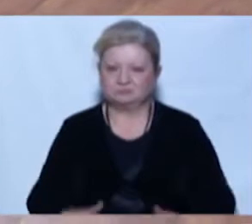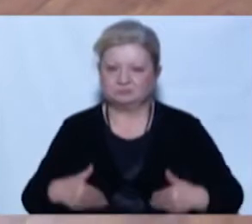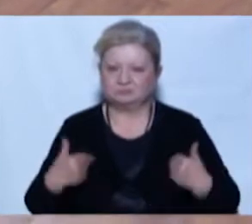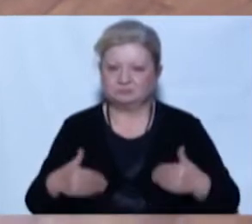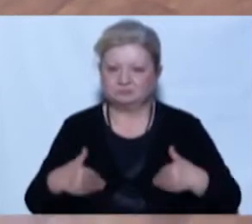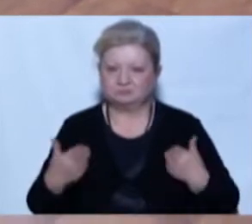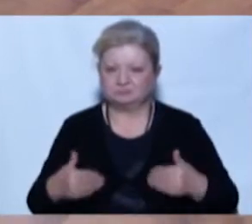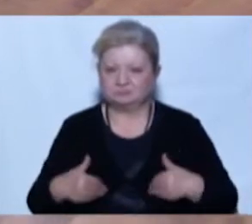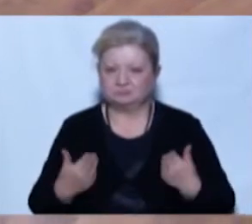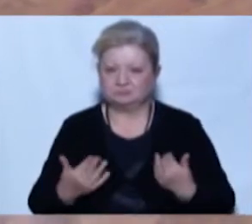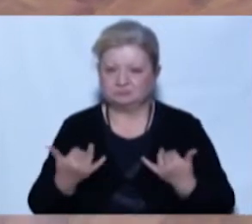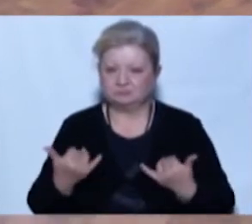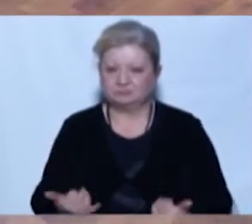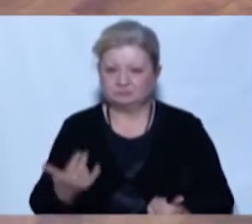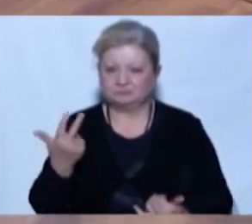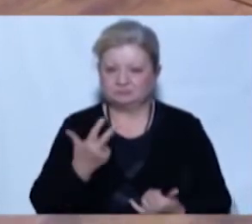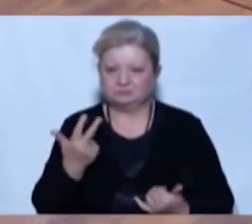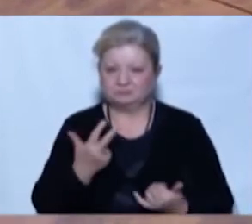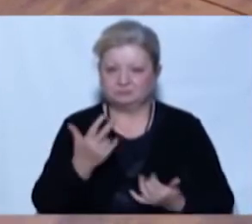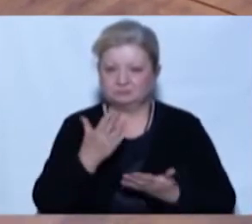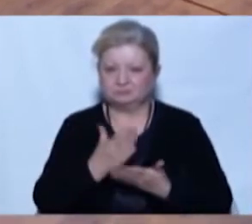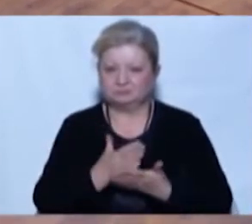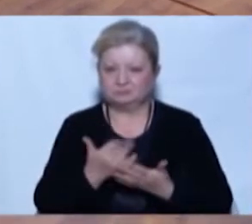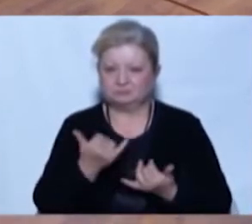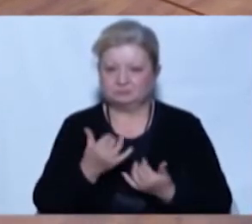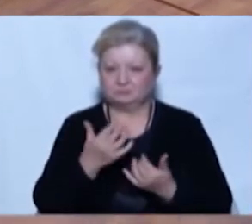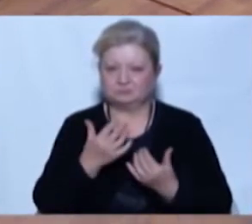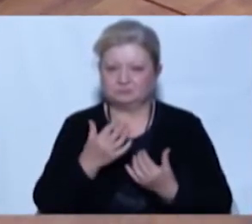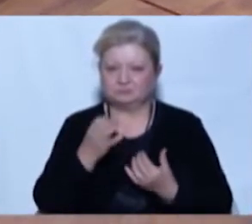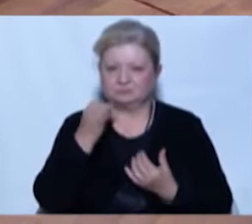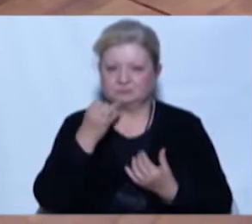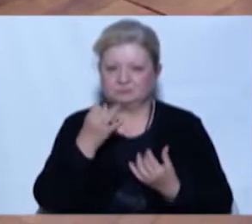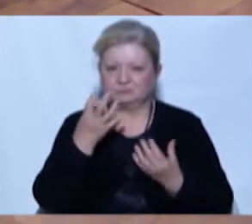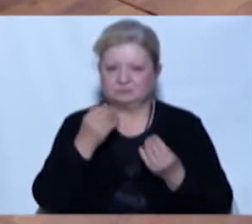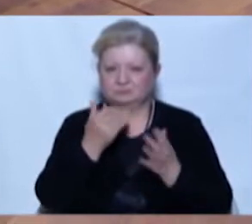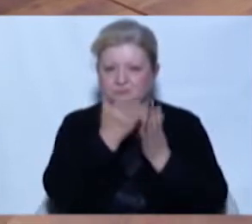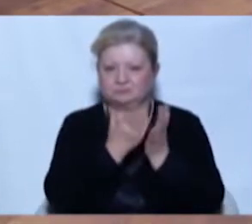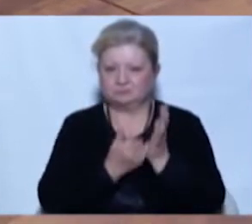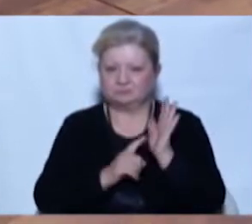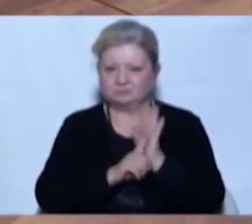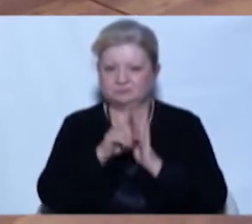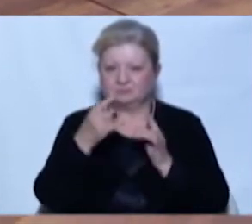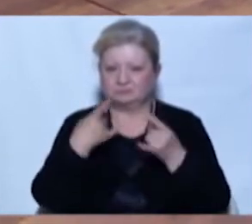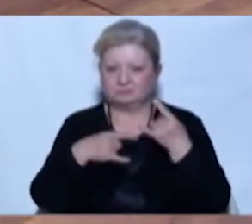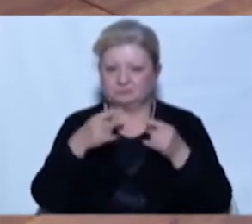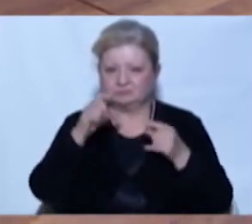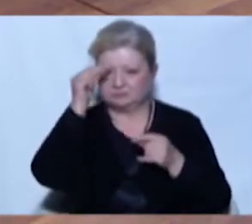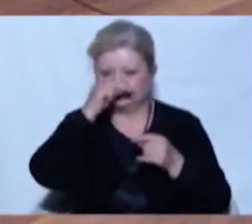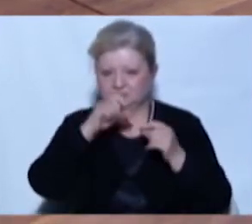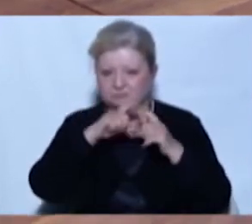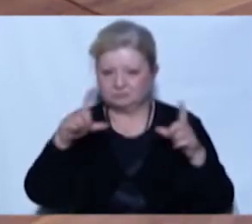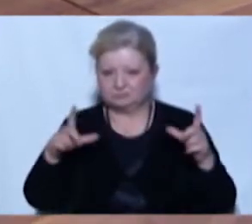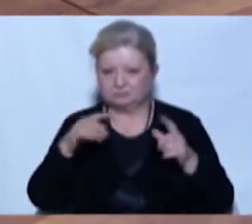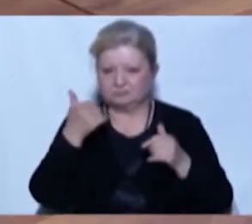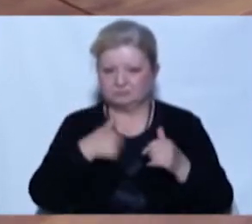გამარჯობა ყმაწვილებო. დღეს სამშაბათია, ჩვენი ისტორიის გაკვეთილი იწყება ტელესკოლაზე. Მე